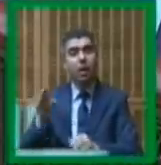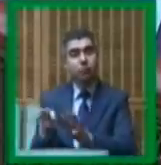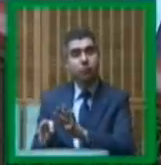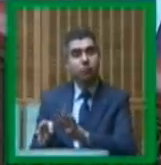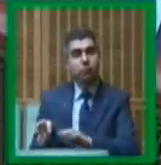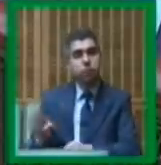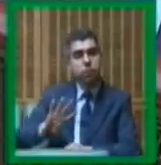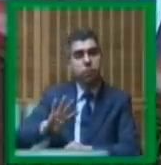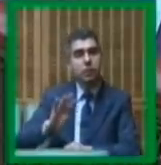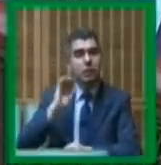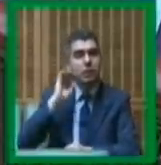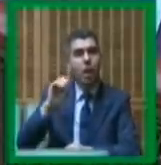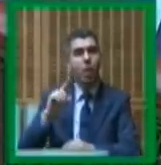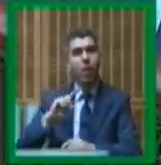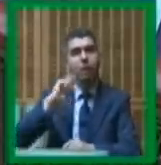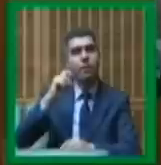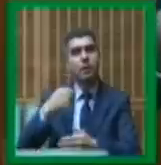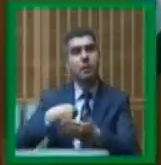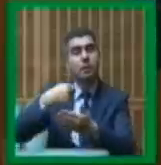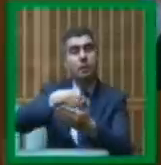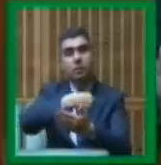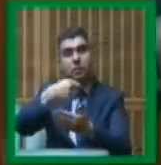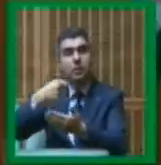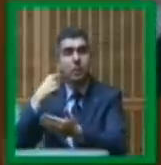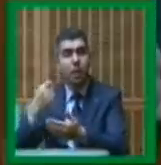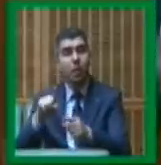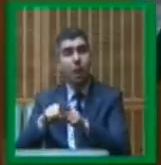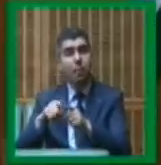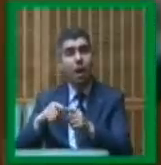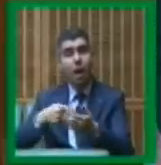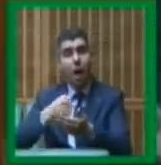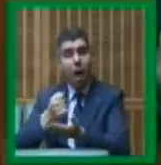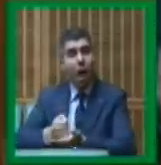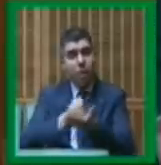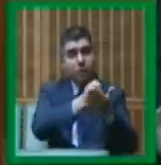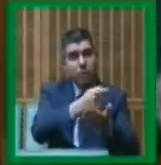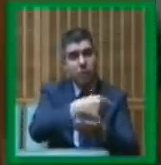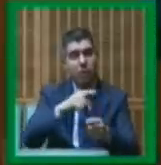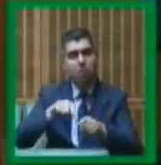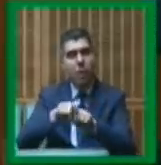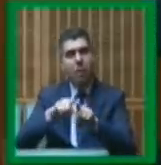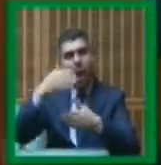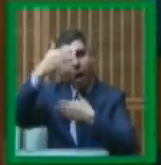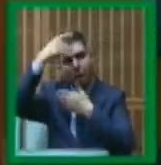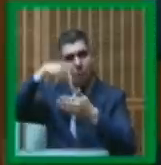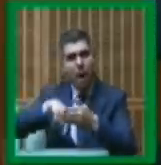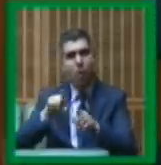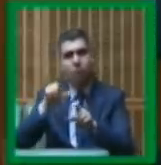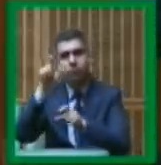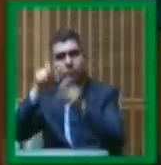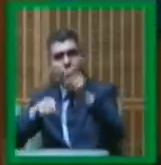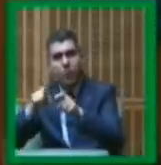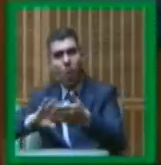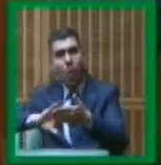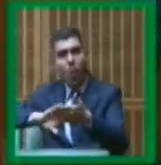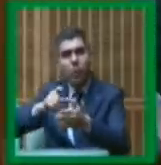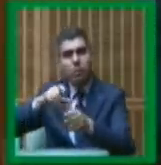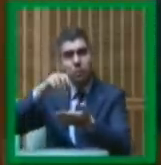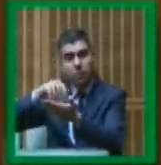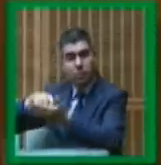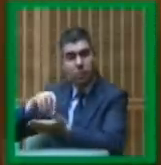درهم. عندنا مشكل حقيقي ديال هذا الاستثمار العمومي الضخم اللي كتخصوه بلادنا لا يستفيد منه كافة